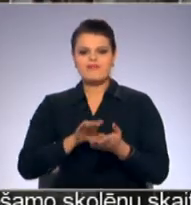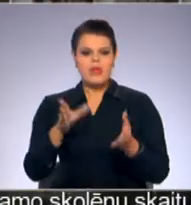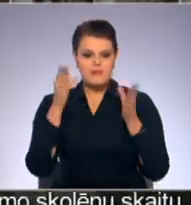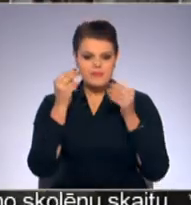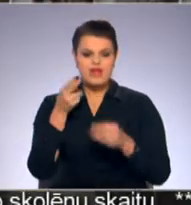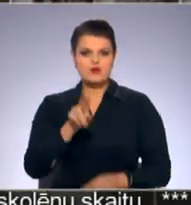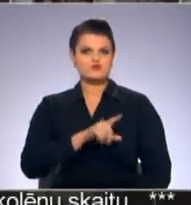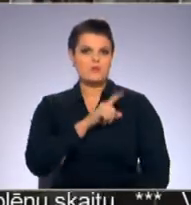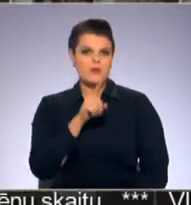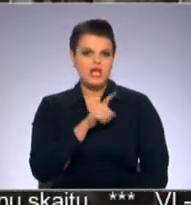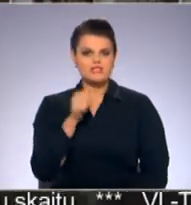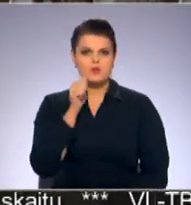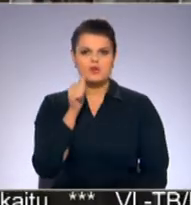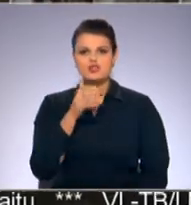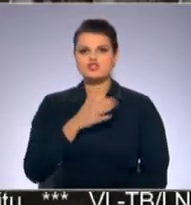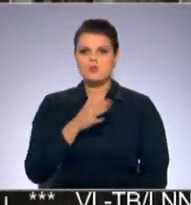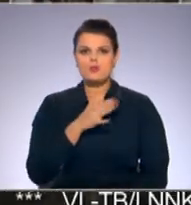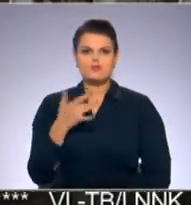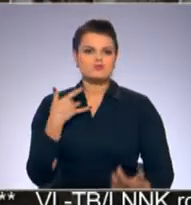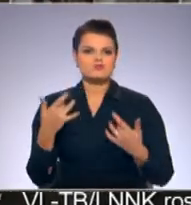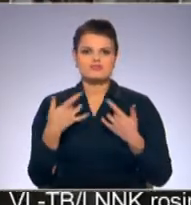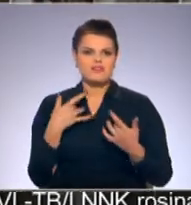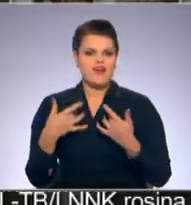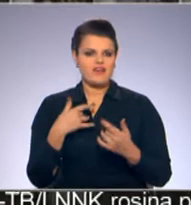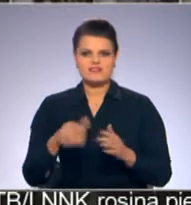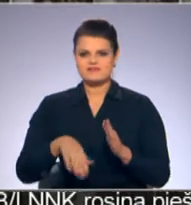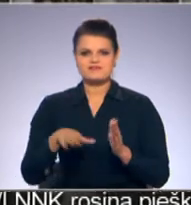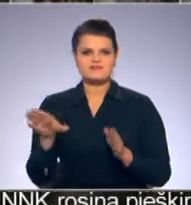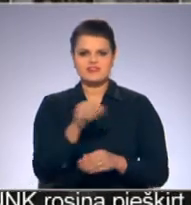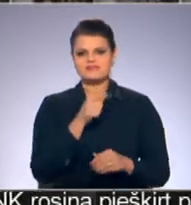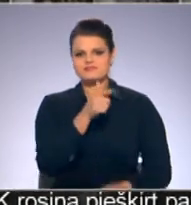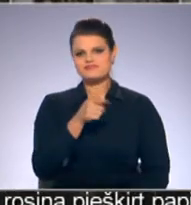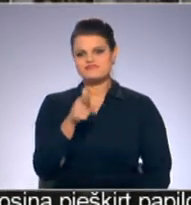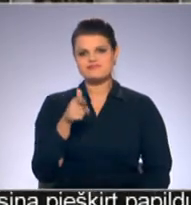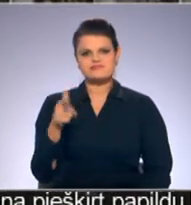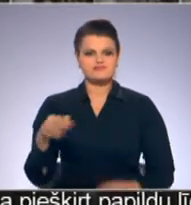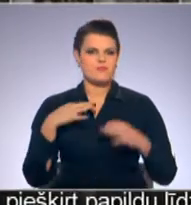meistarība. Bieži vien mūsu teātris pat sit pušis profesionāļus.